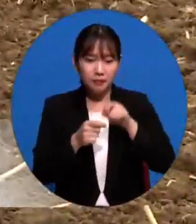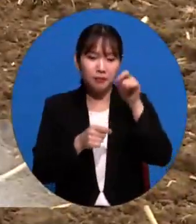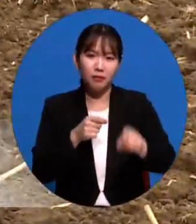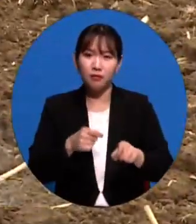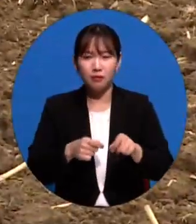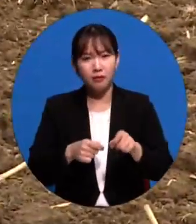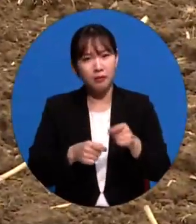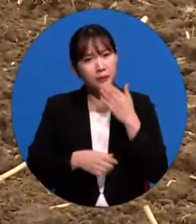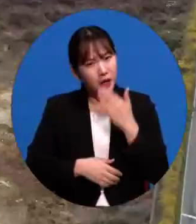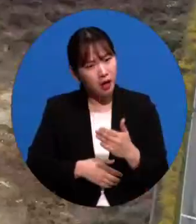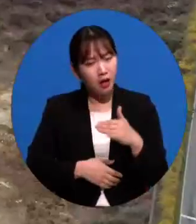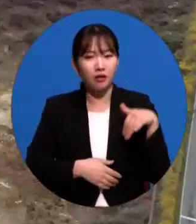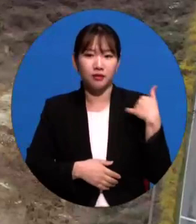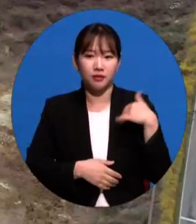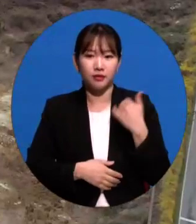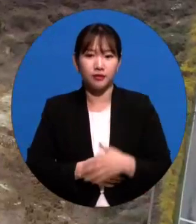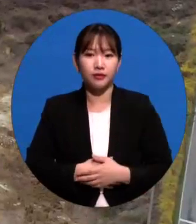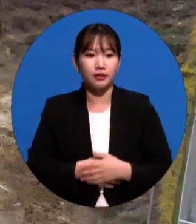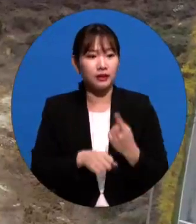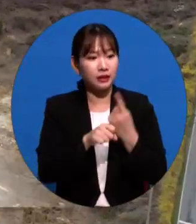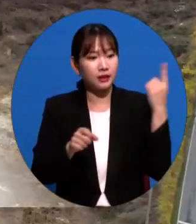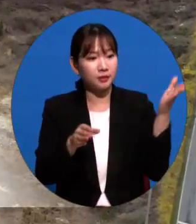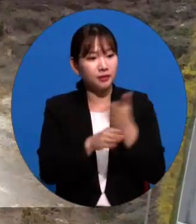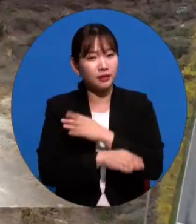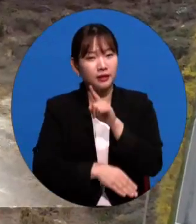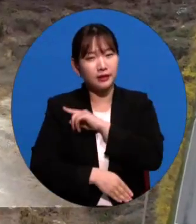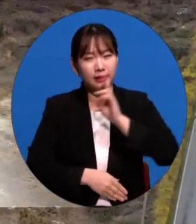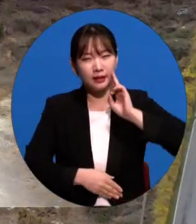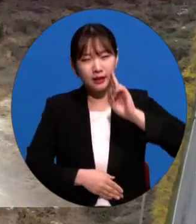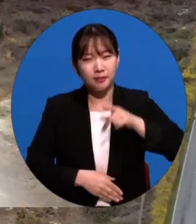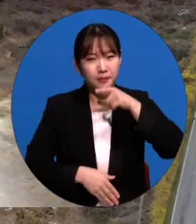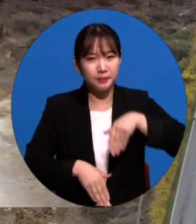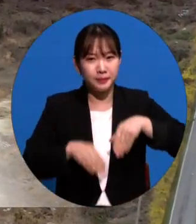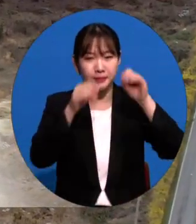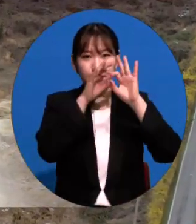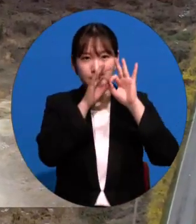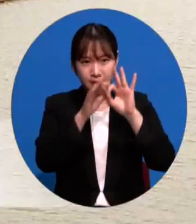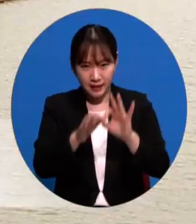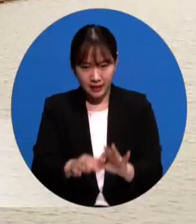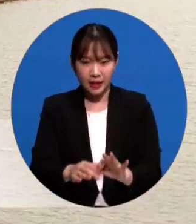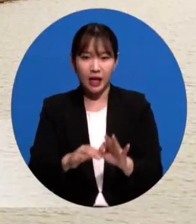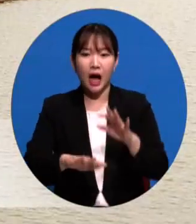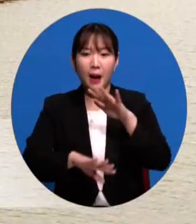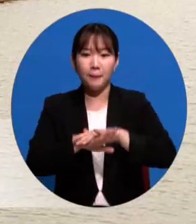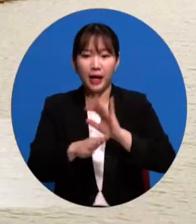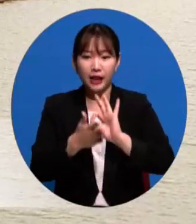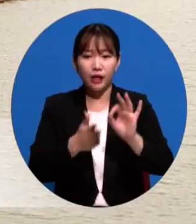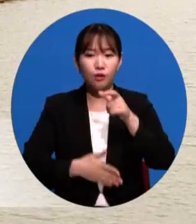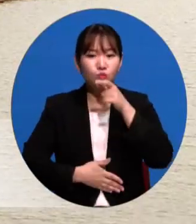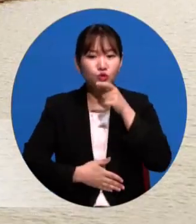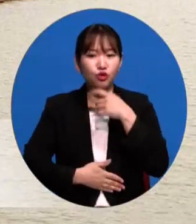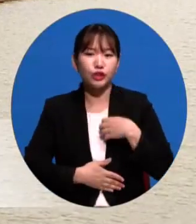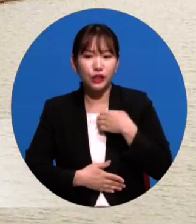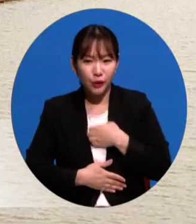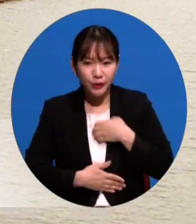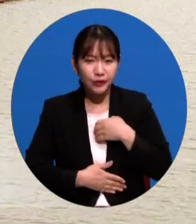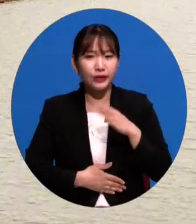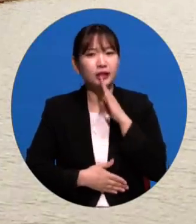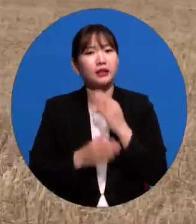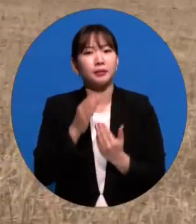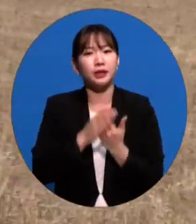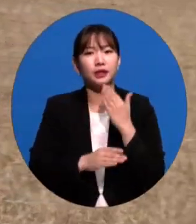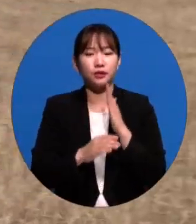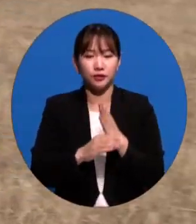수 있을지도 모릅니다. 지난해부터 최악의 가뭄이 이어지면서 다가오는 영농철 농업용수 부족 우려가 현실화되고 있는